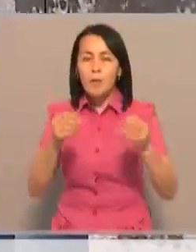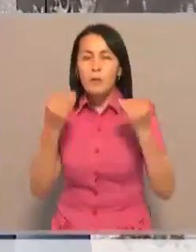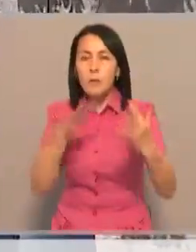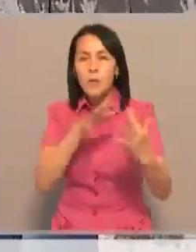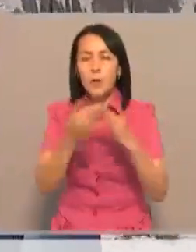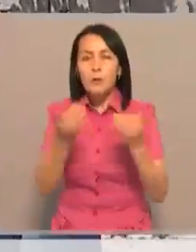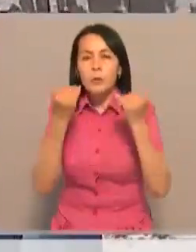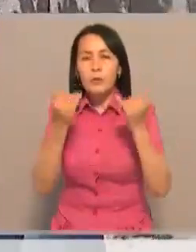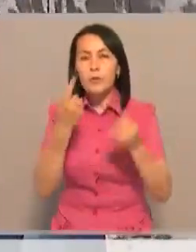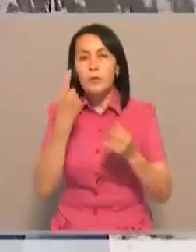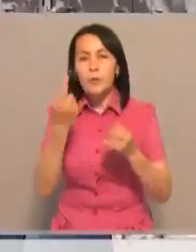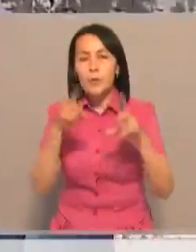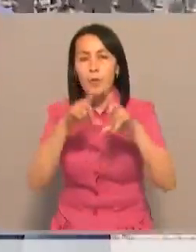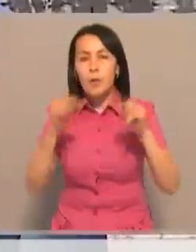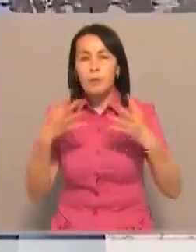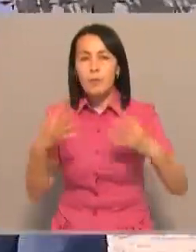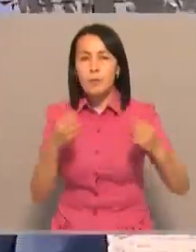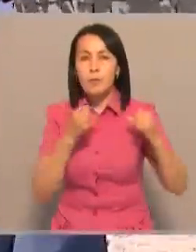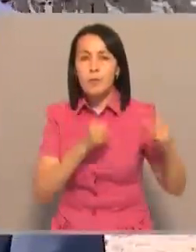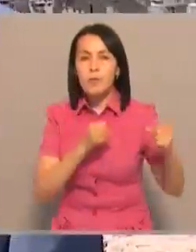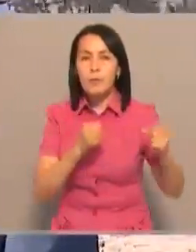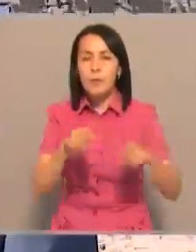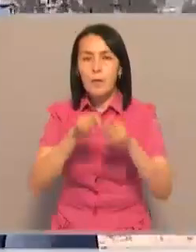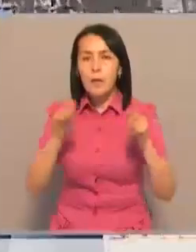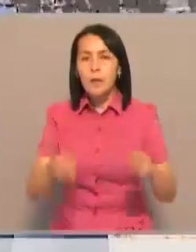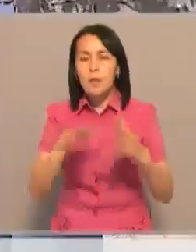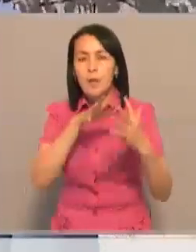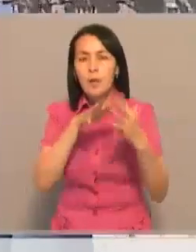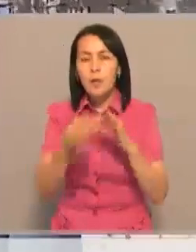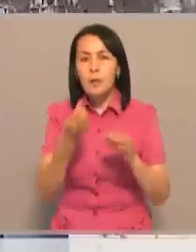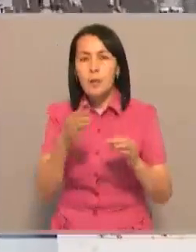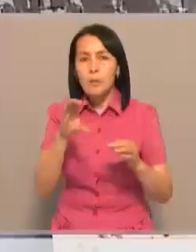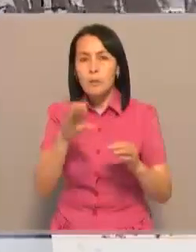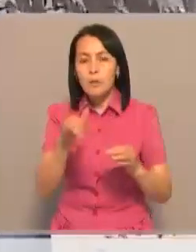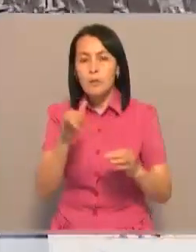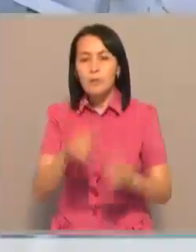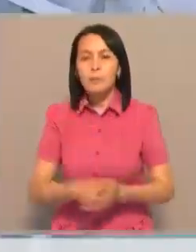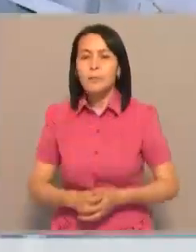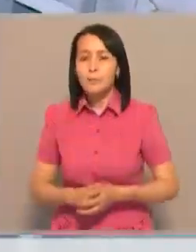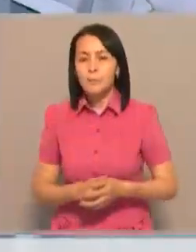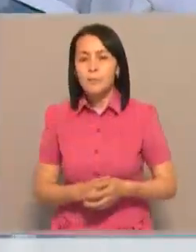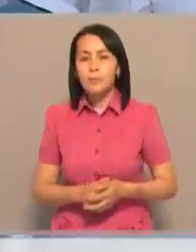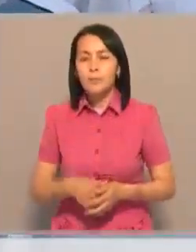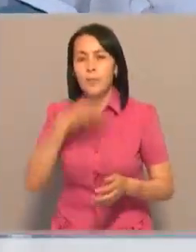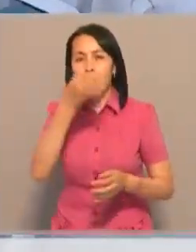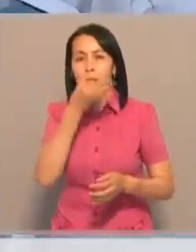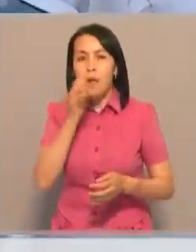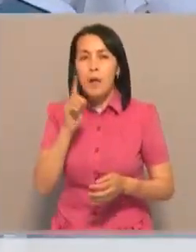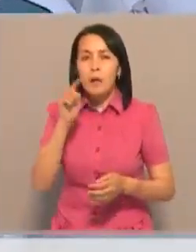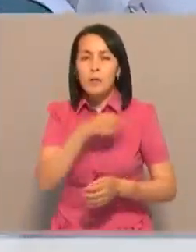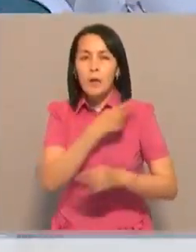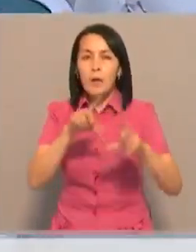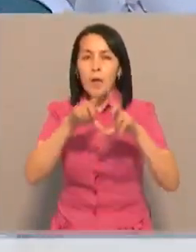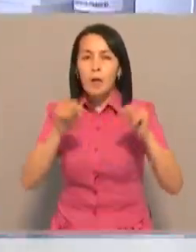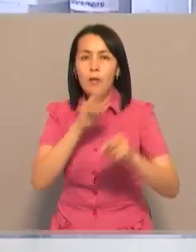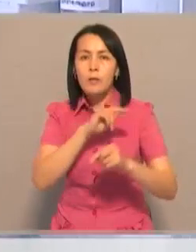селе. Сегодня еще один объект здравоохранения открылся в селе Саратугай Шубарского сельского округа. Отметим, что в медицинском